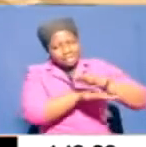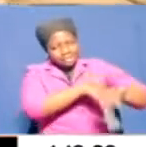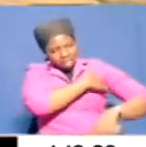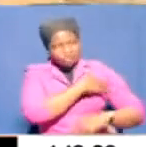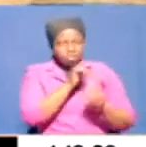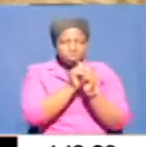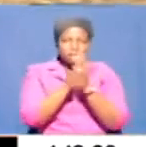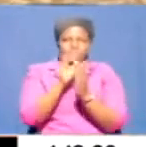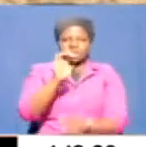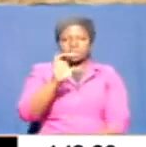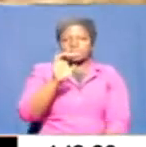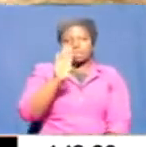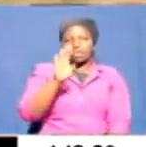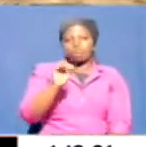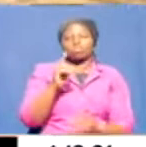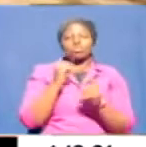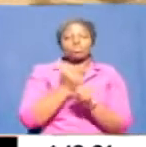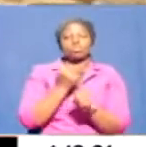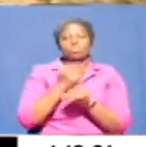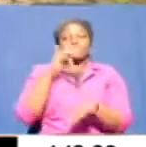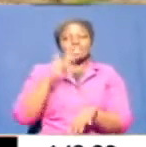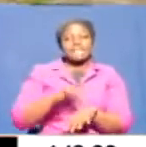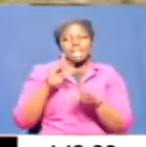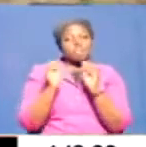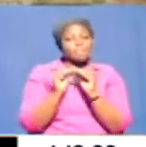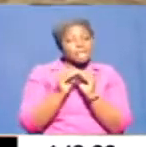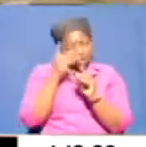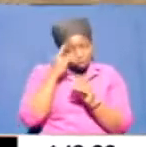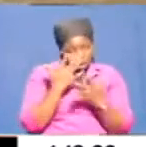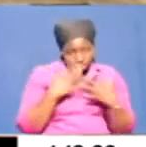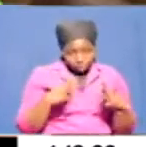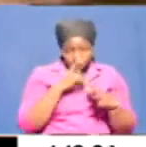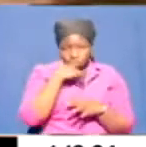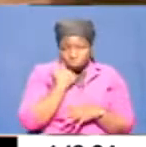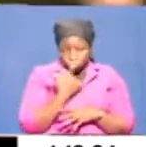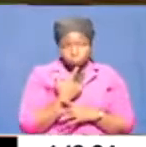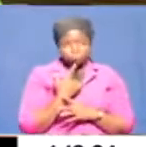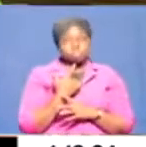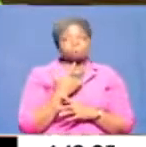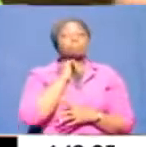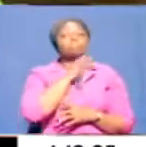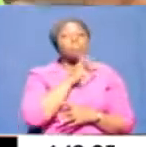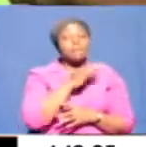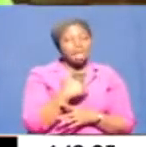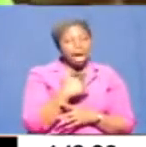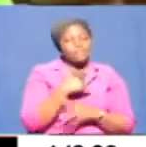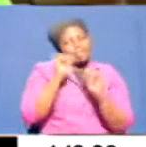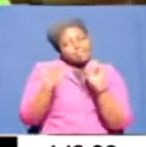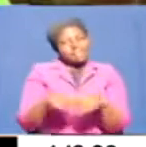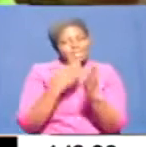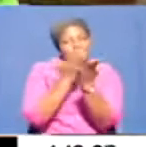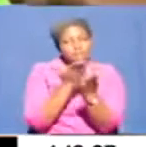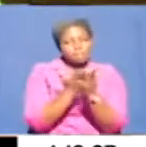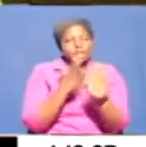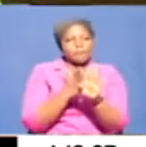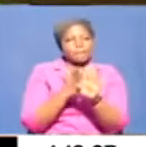hold sensitization meetings so that those who have claims can submit them before the deadline. Harakati